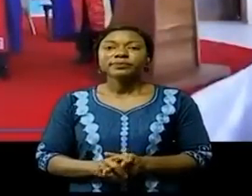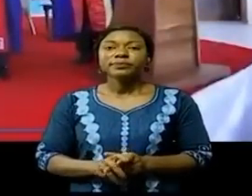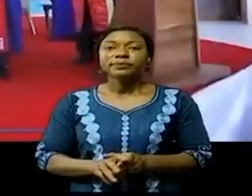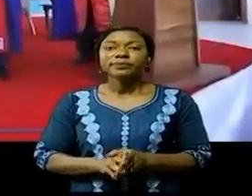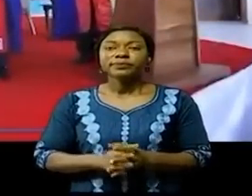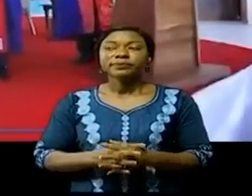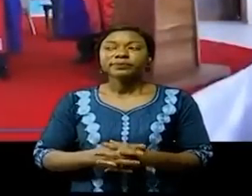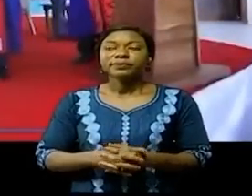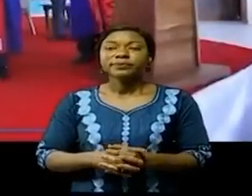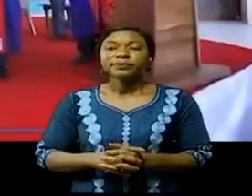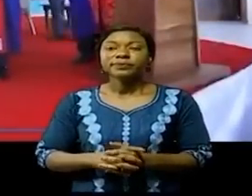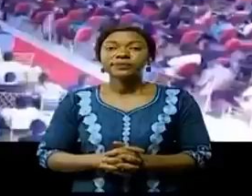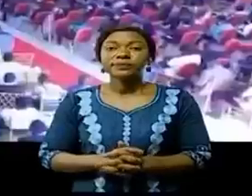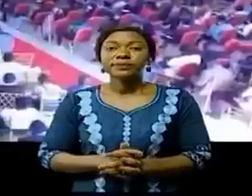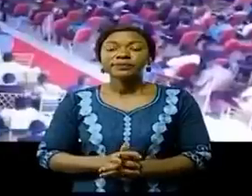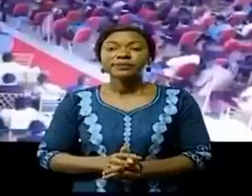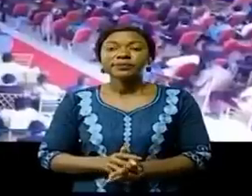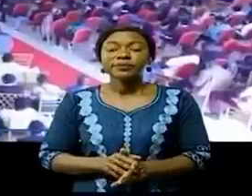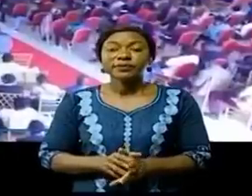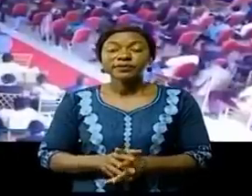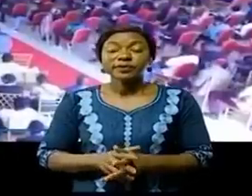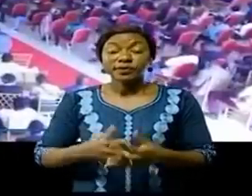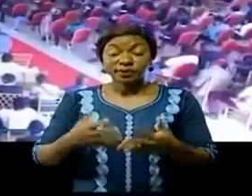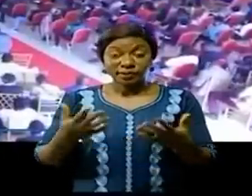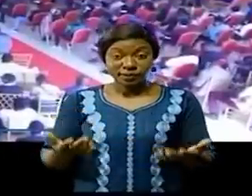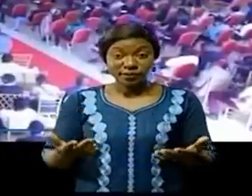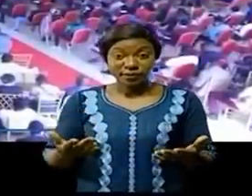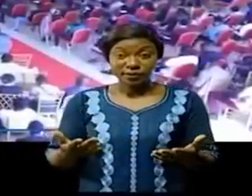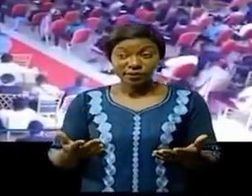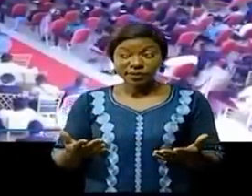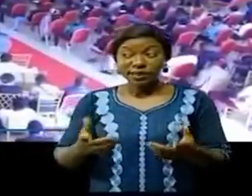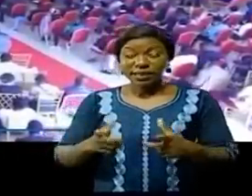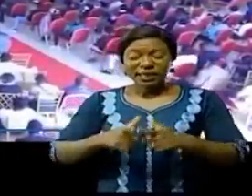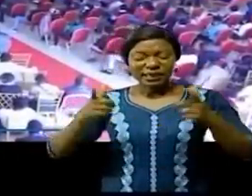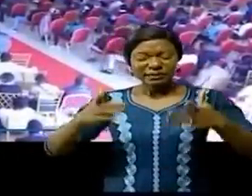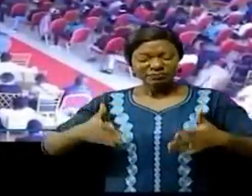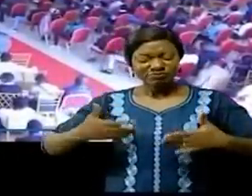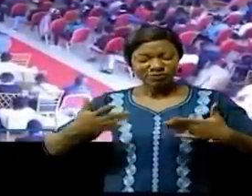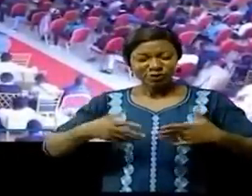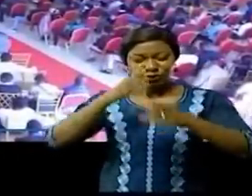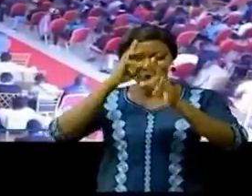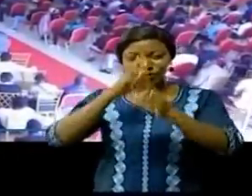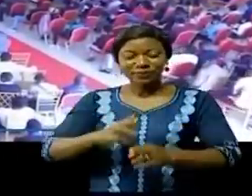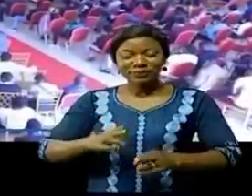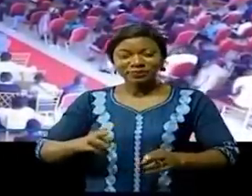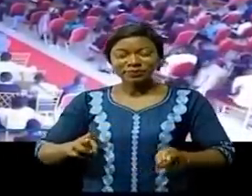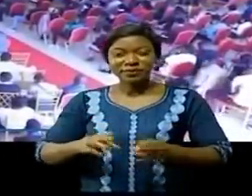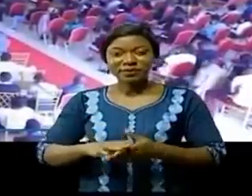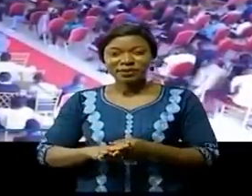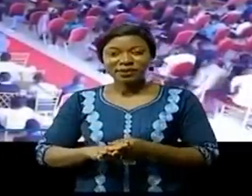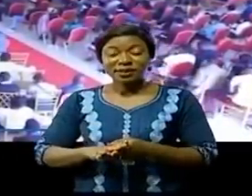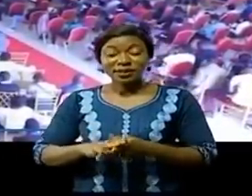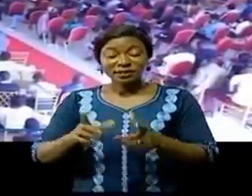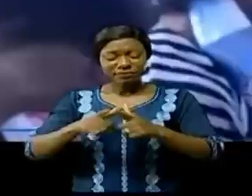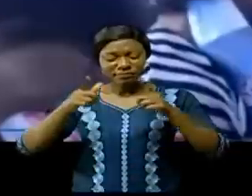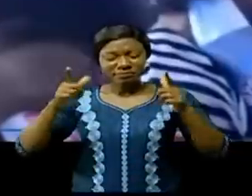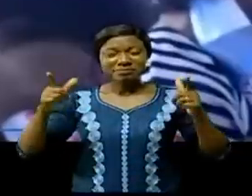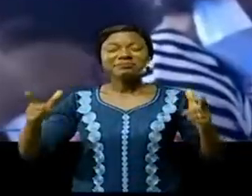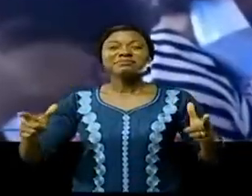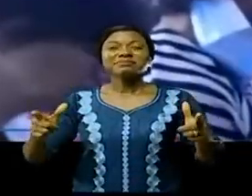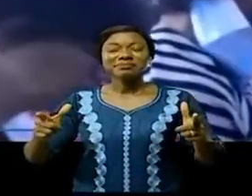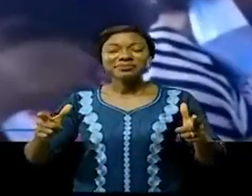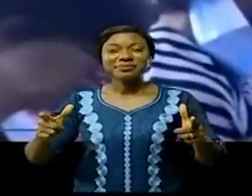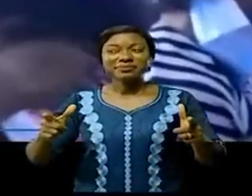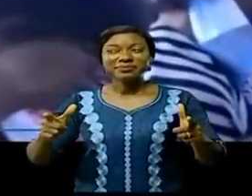C'est évidemment avec un immense plaisir et un honneur immense également